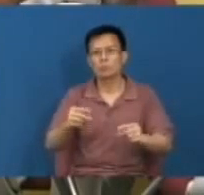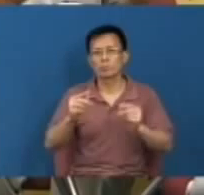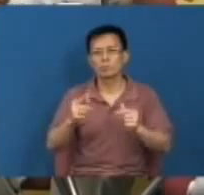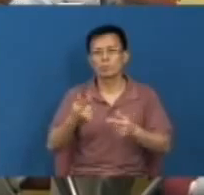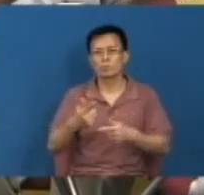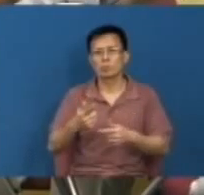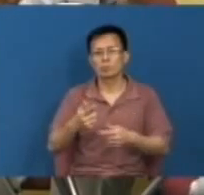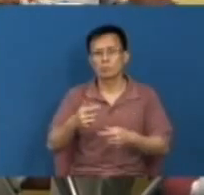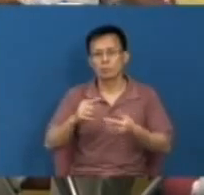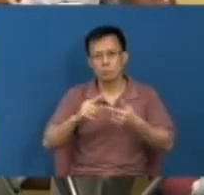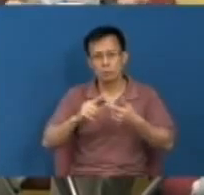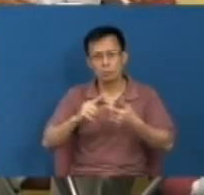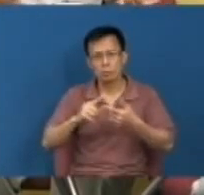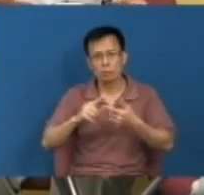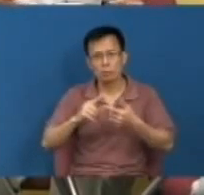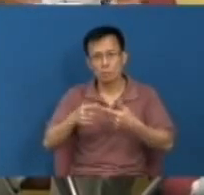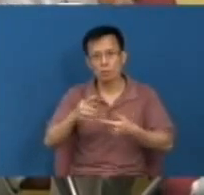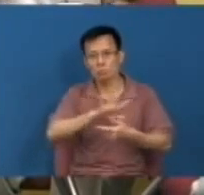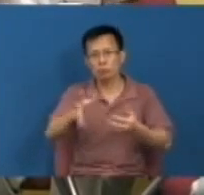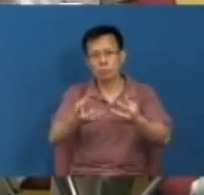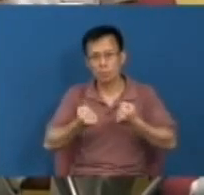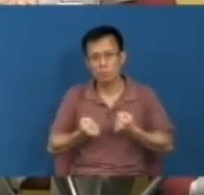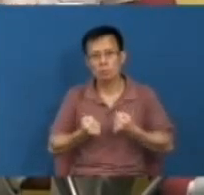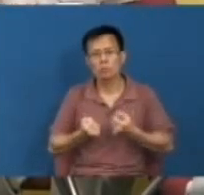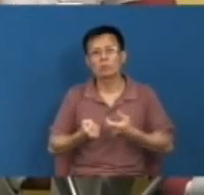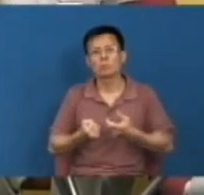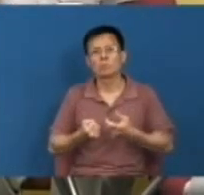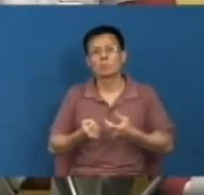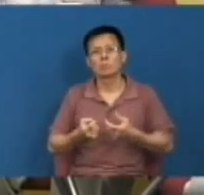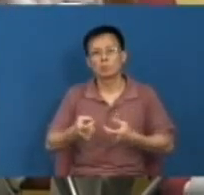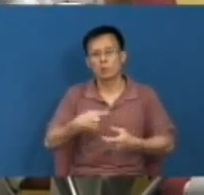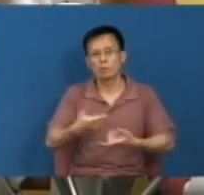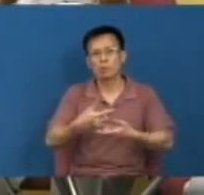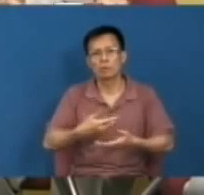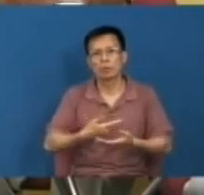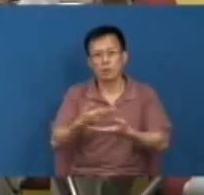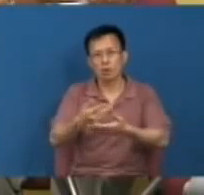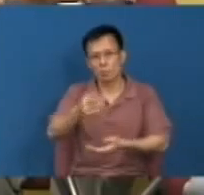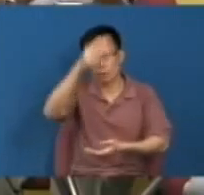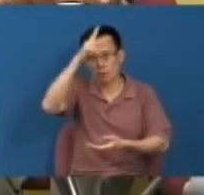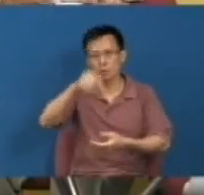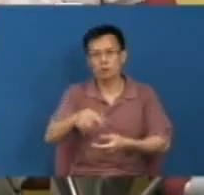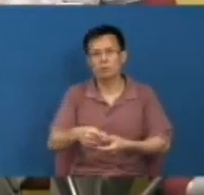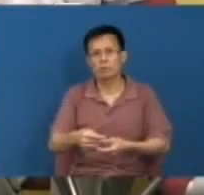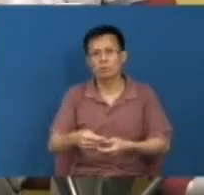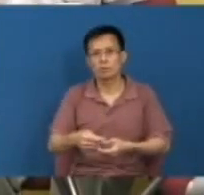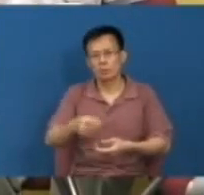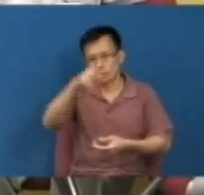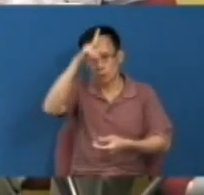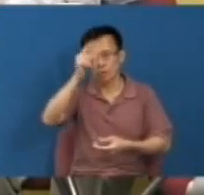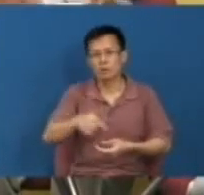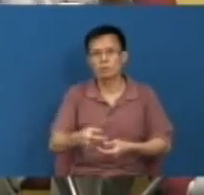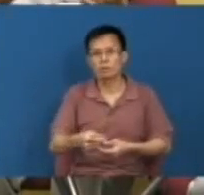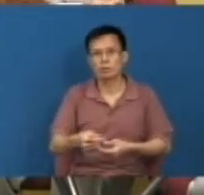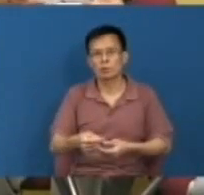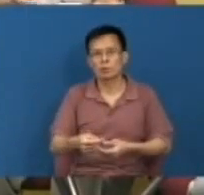交，佢話啊，你唔接受我個收購，就依家就交俾地政署，地政署出個價就371萬俾我。